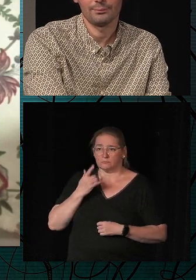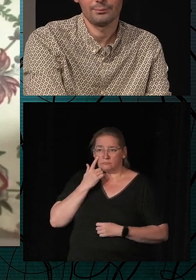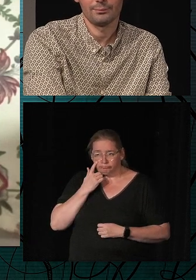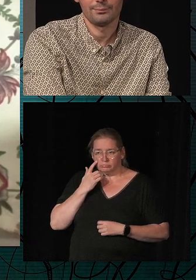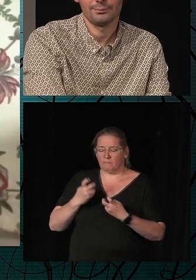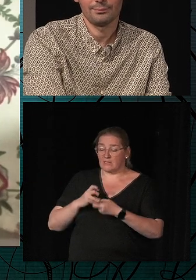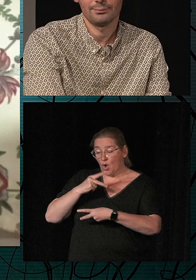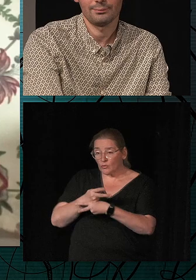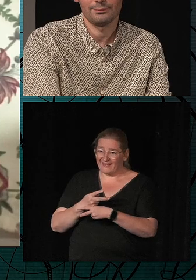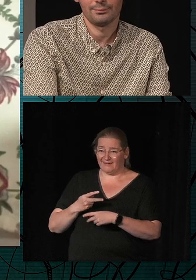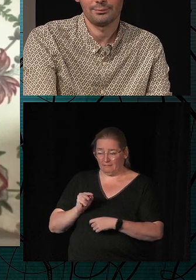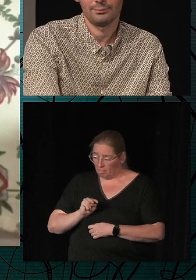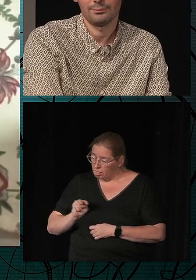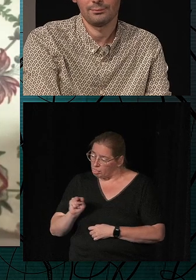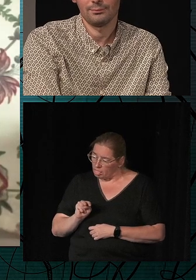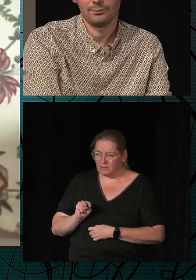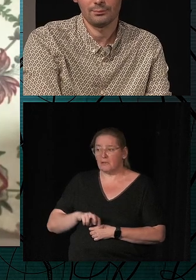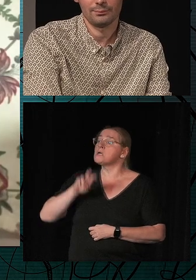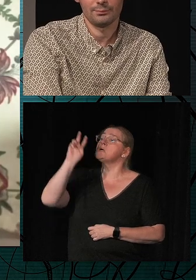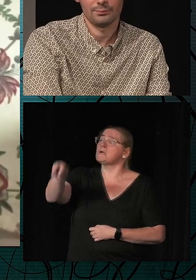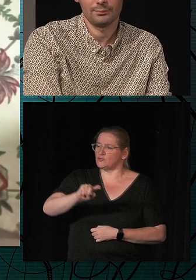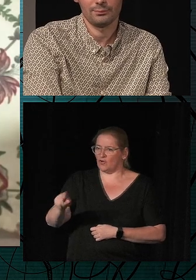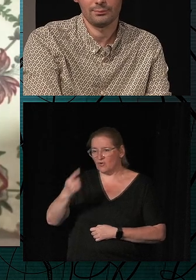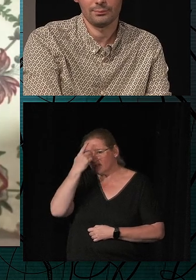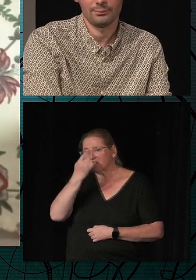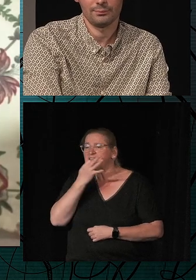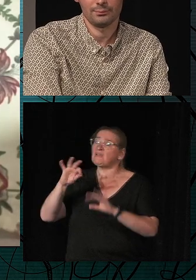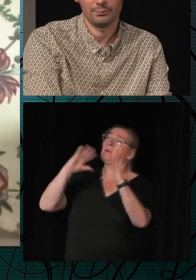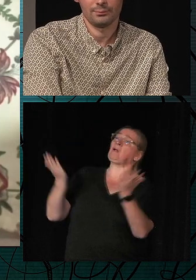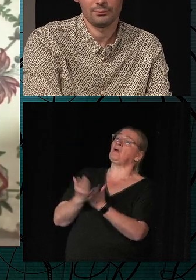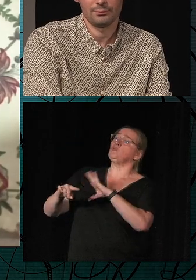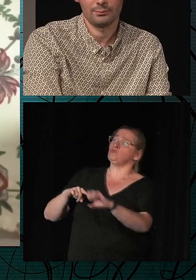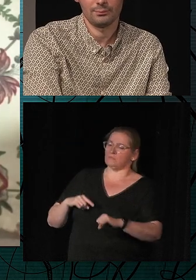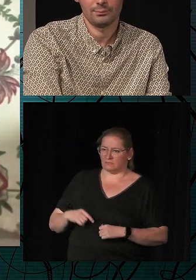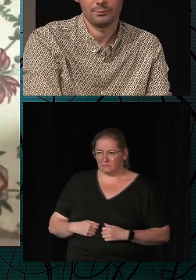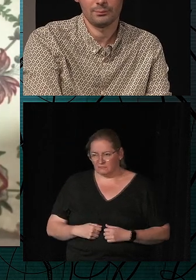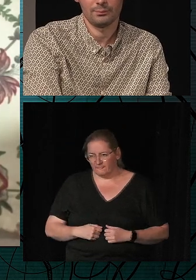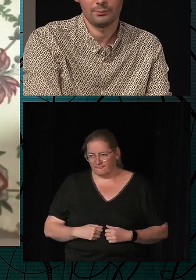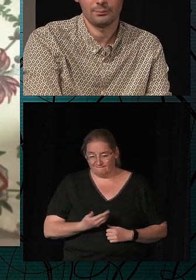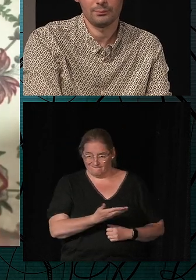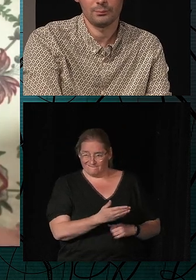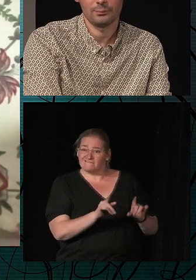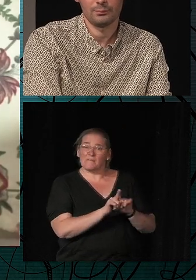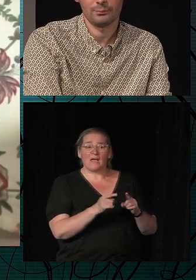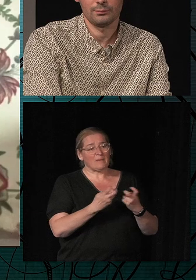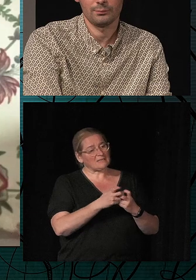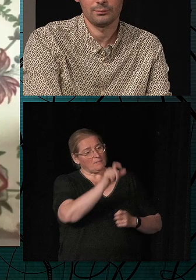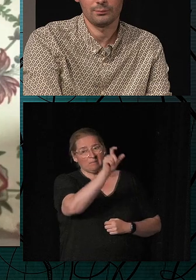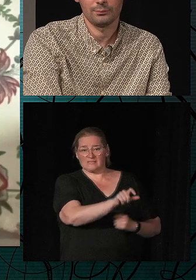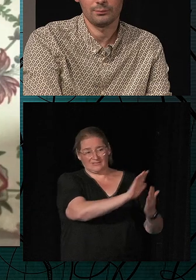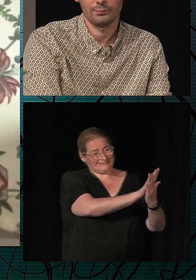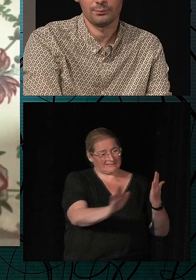vu une partie pour un espèce de tout qu'on peut essentialiser je dis pas qu'on fait tout le jeu si jamais on on regarde quelqu'un